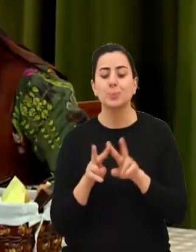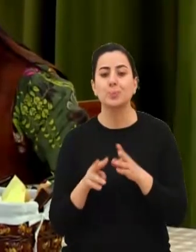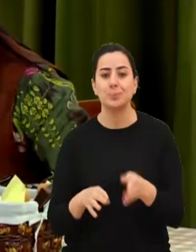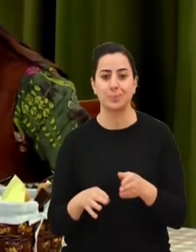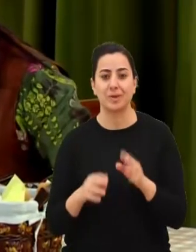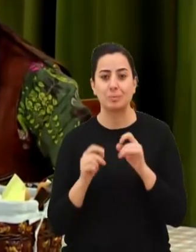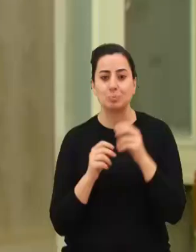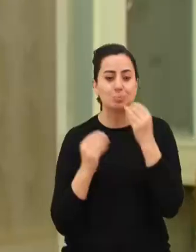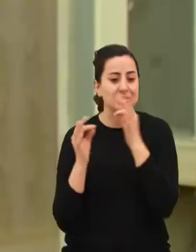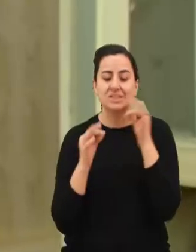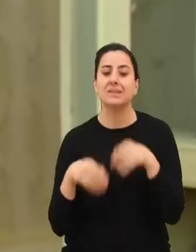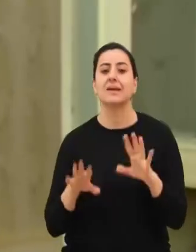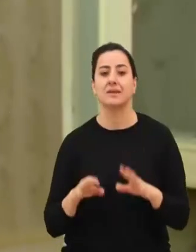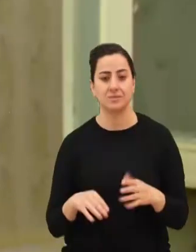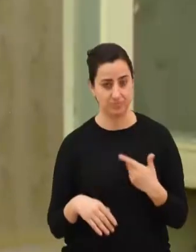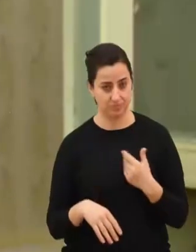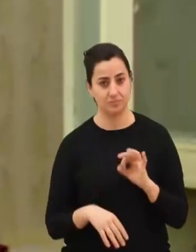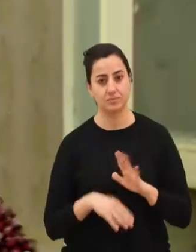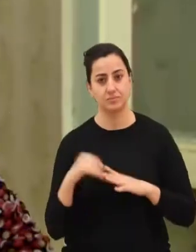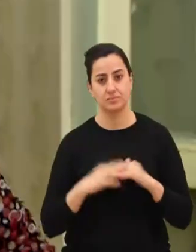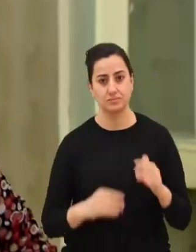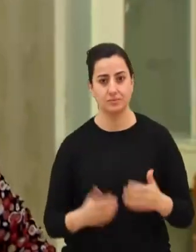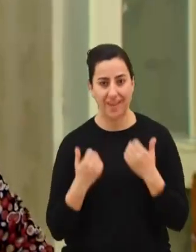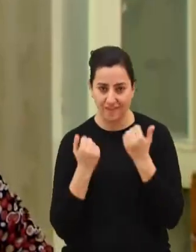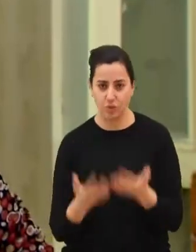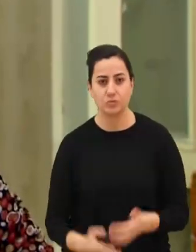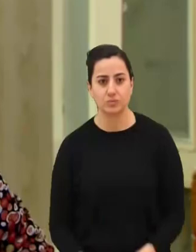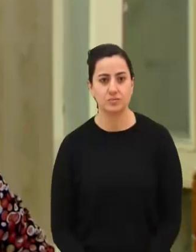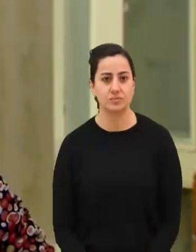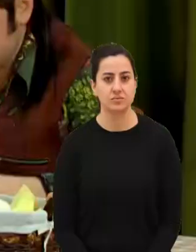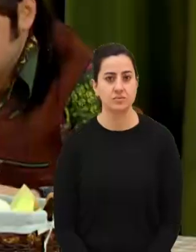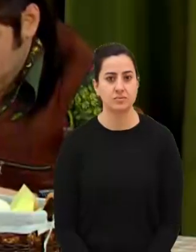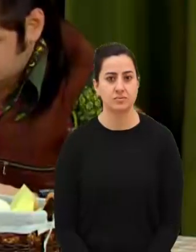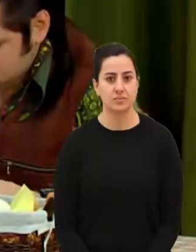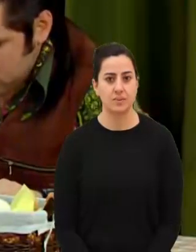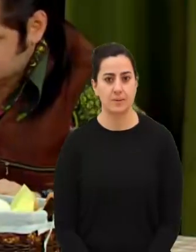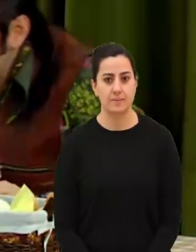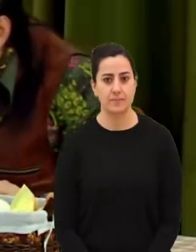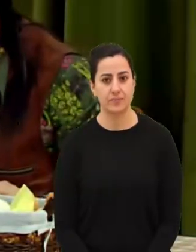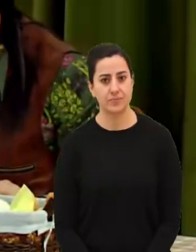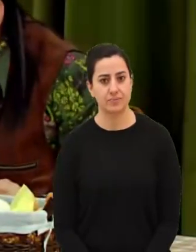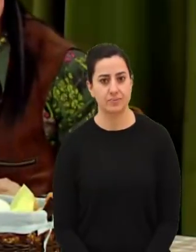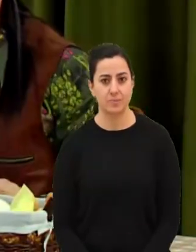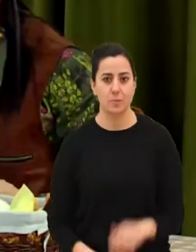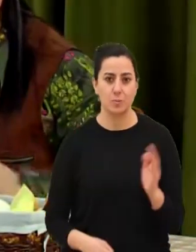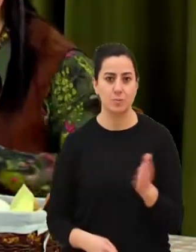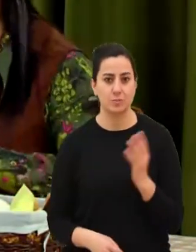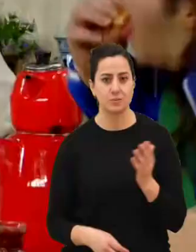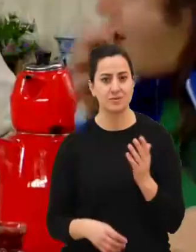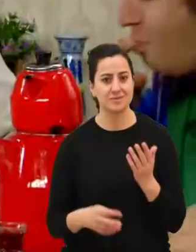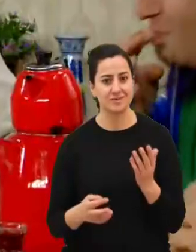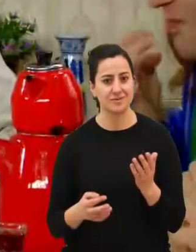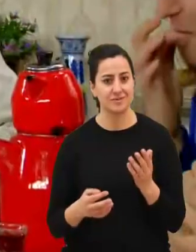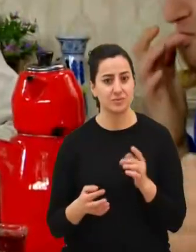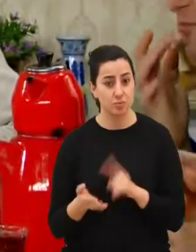pişi. En güzel ben yaparım. Afiyet olsun. Oh, böyle. Neyse ya, ne